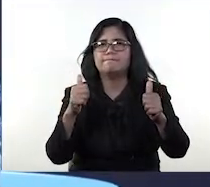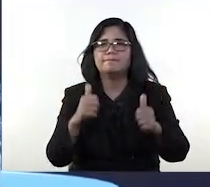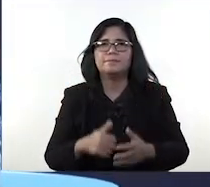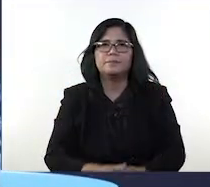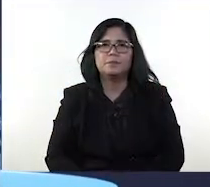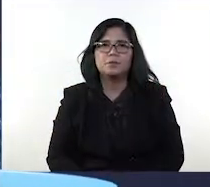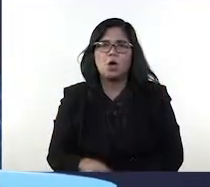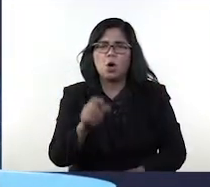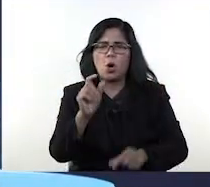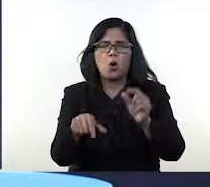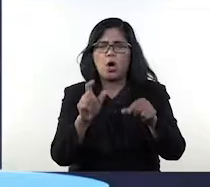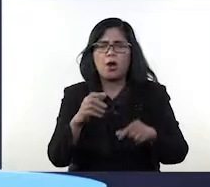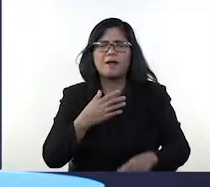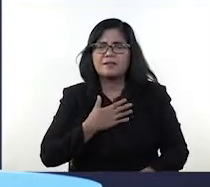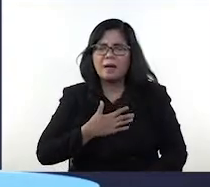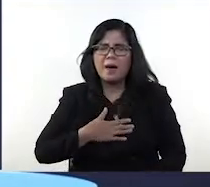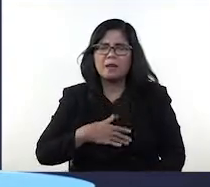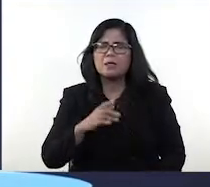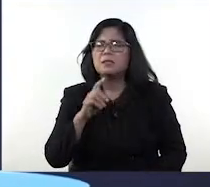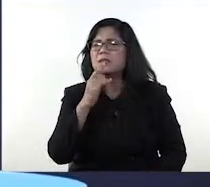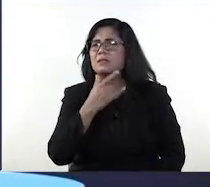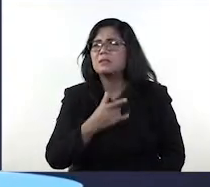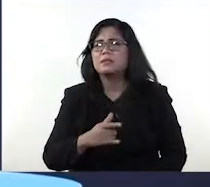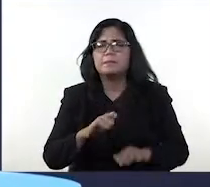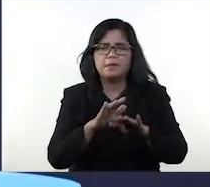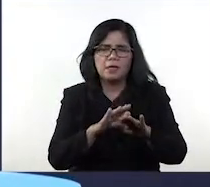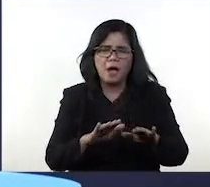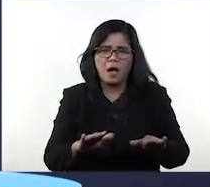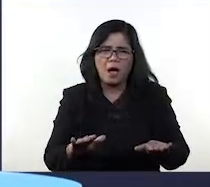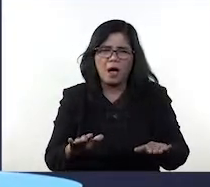Hai karena orang sabar Tetap tenang meskipun doanya belum dijawab